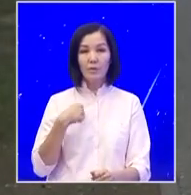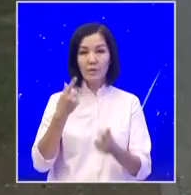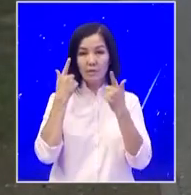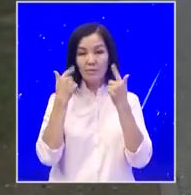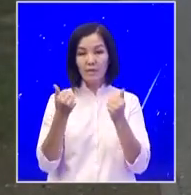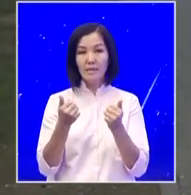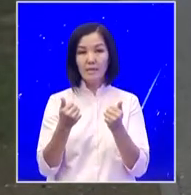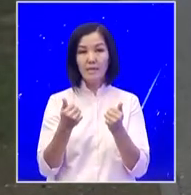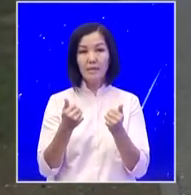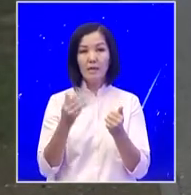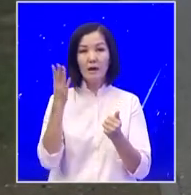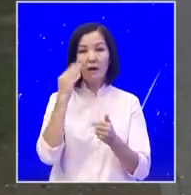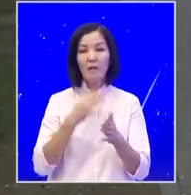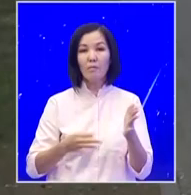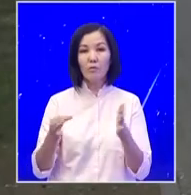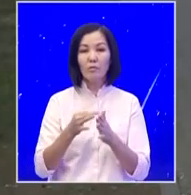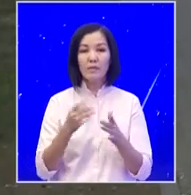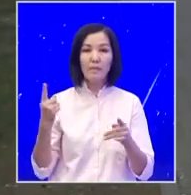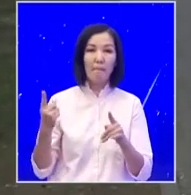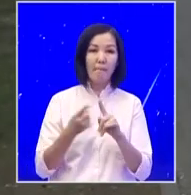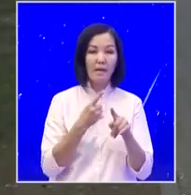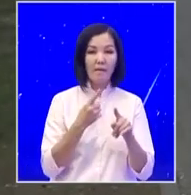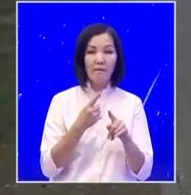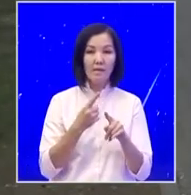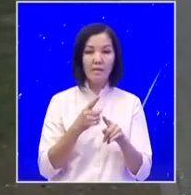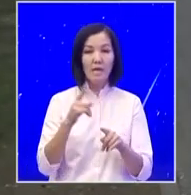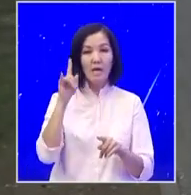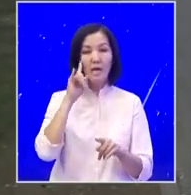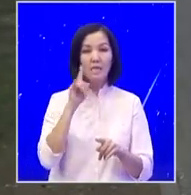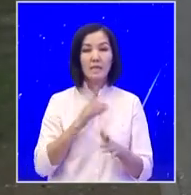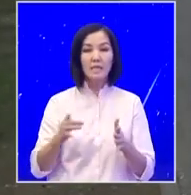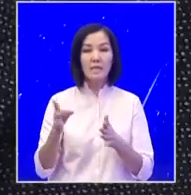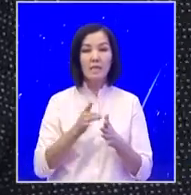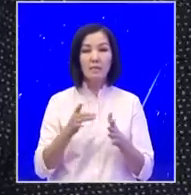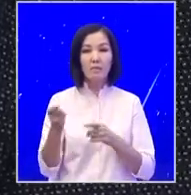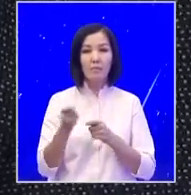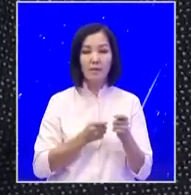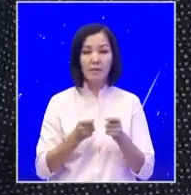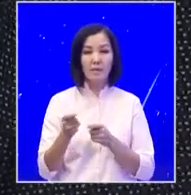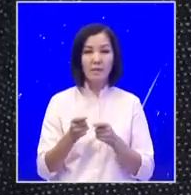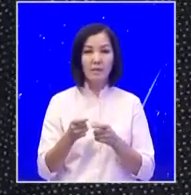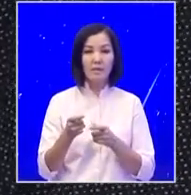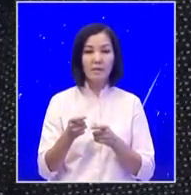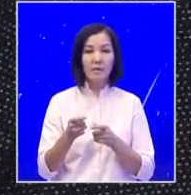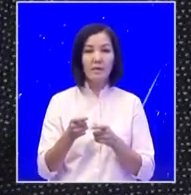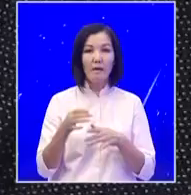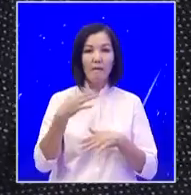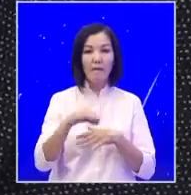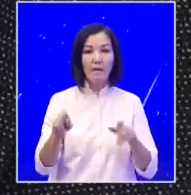2018 жылы біздің Алматы облысында тұңғыш рет осы Қазақстан Республикасы президенті жанындағы мемлекеттік басқару академиясының филиалы